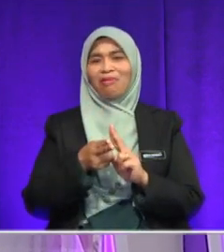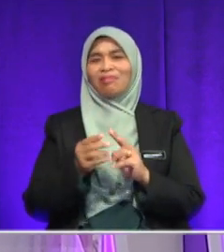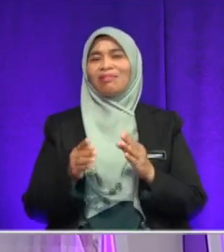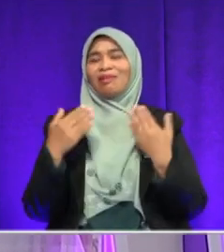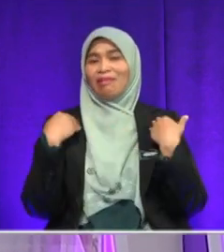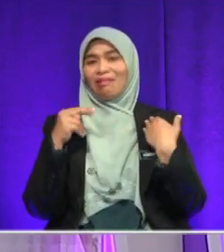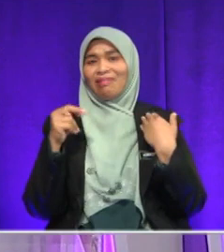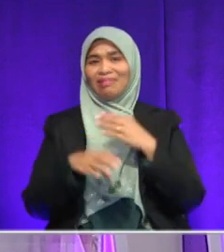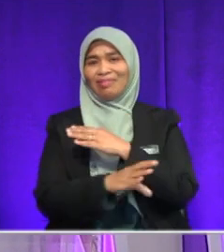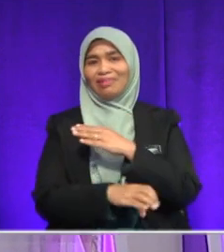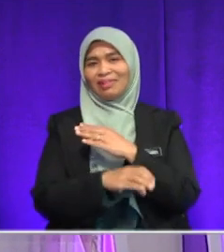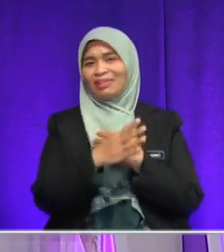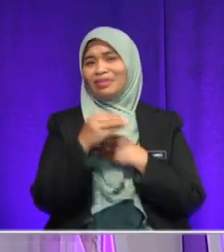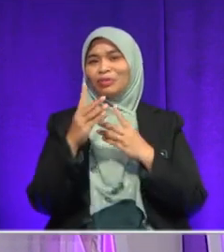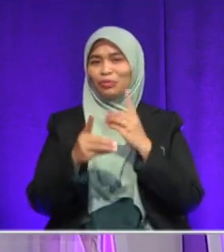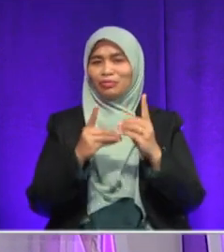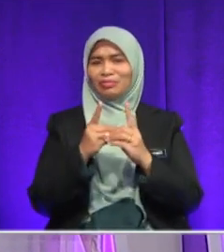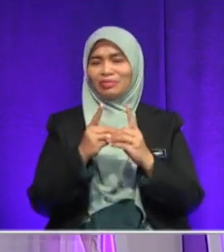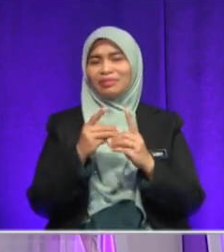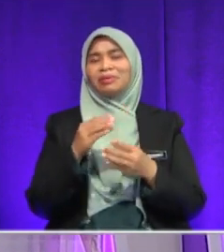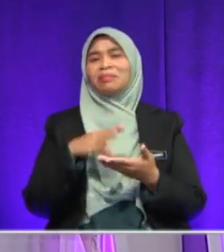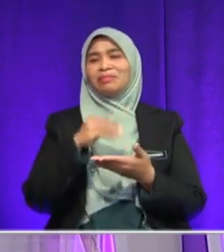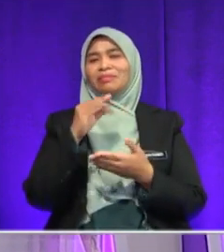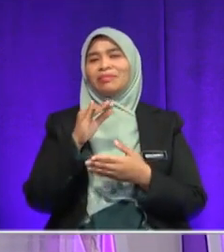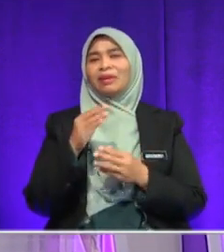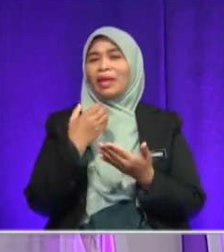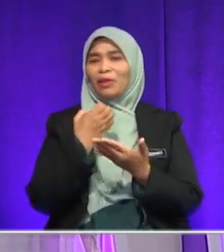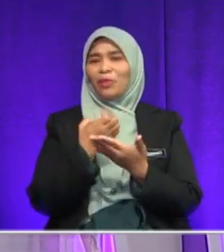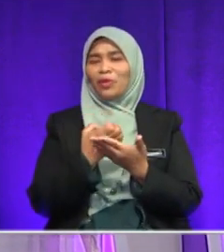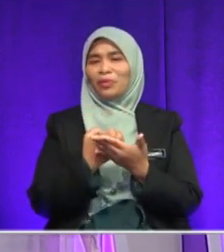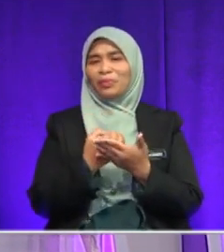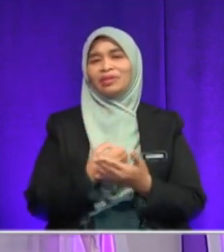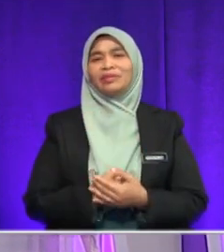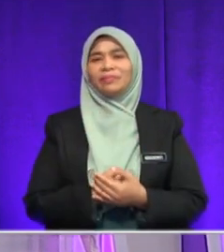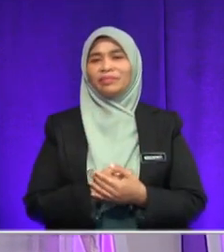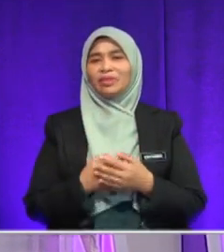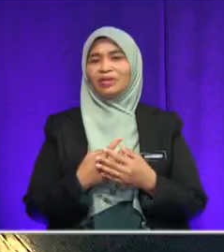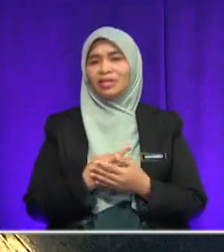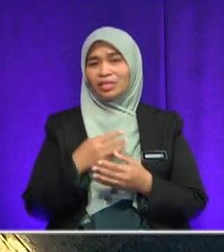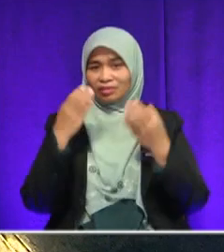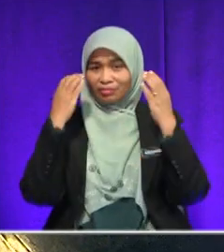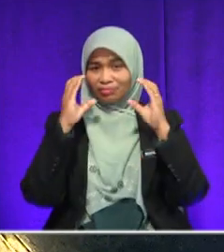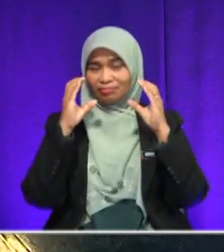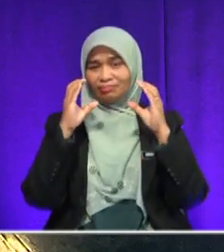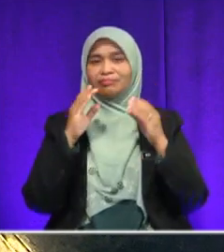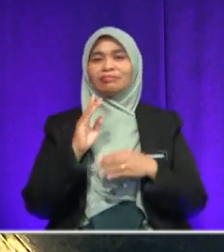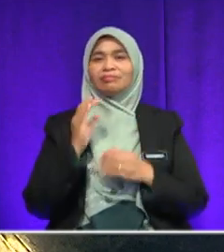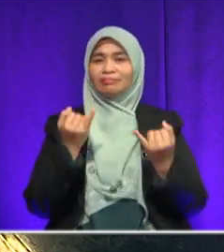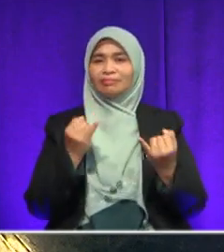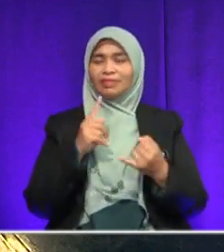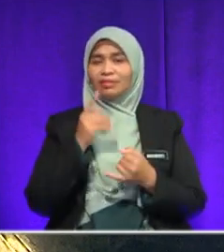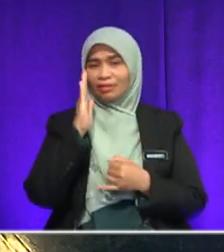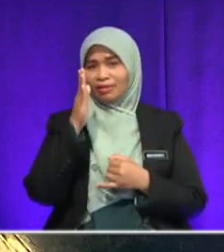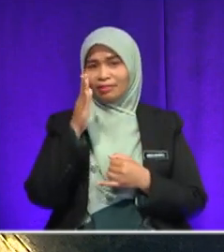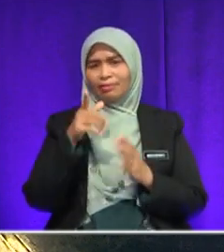ekonomi. Ha, itu mata pelajaran yang sangat penting ya, dan topik ialah pasaran. Bersama saya ialah Cikgu Roslan. Cikgu, sekarang kita akan memberikan